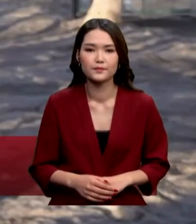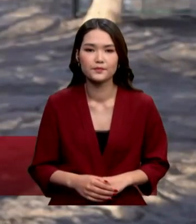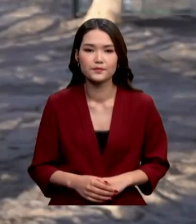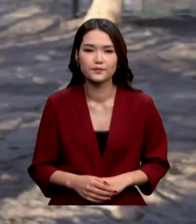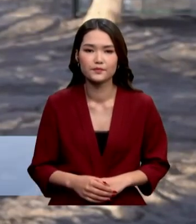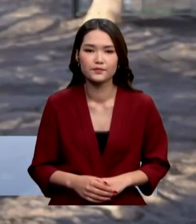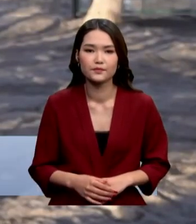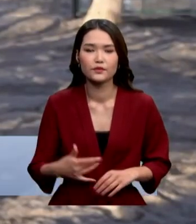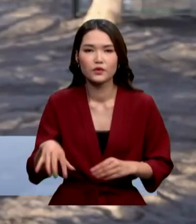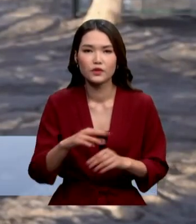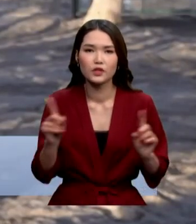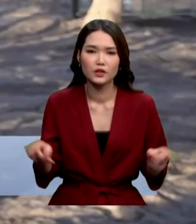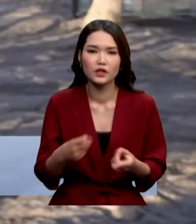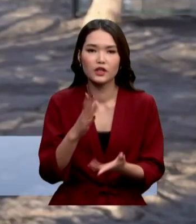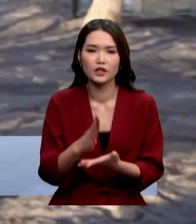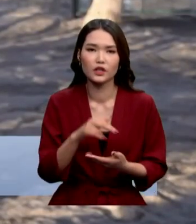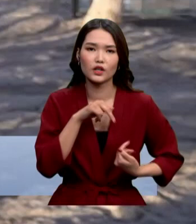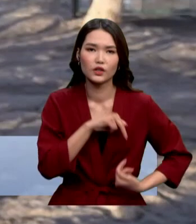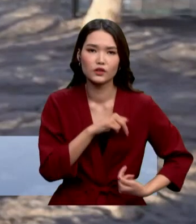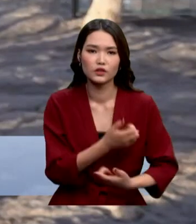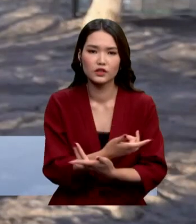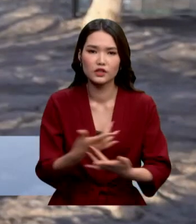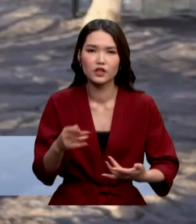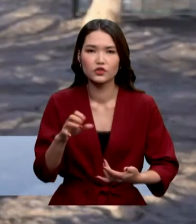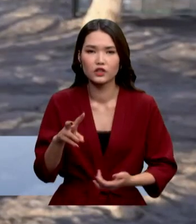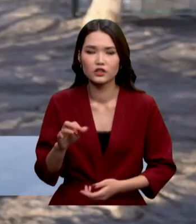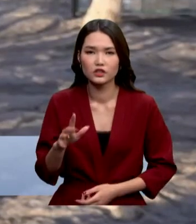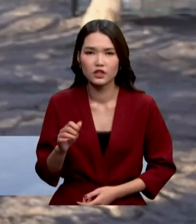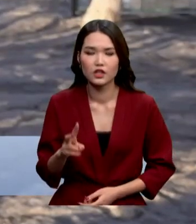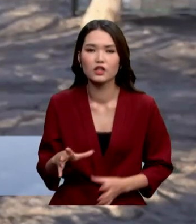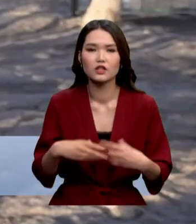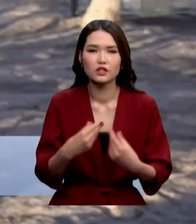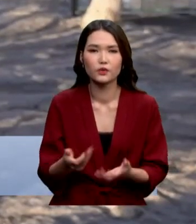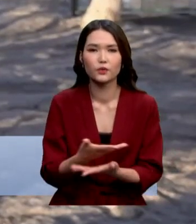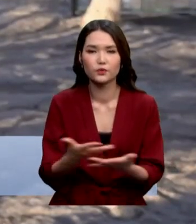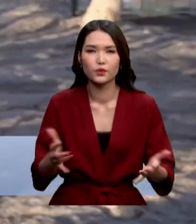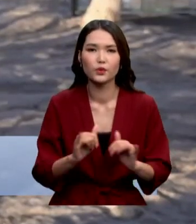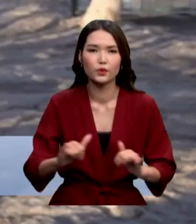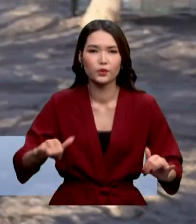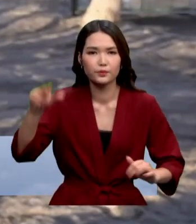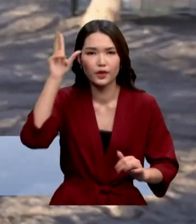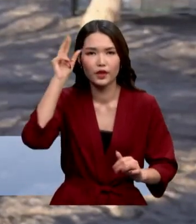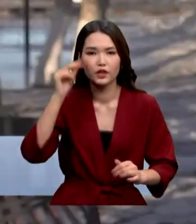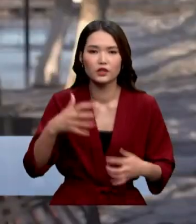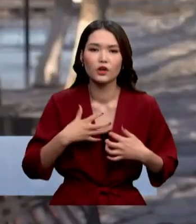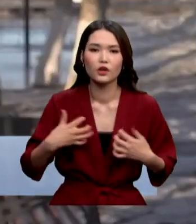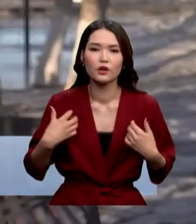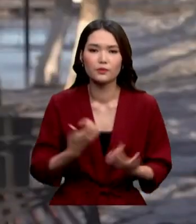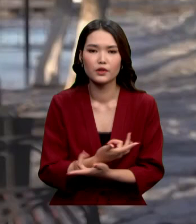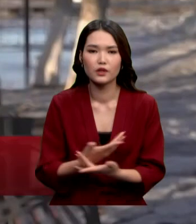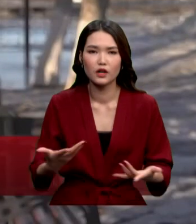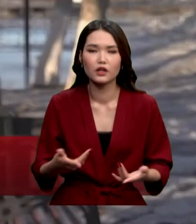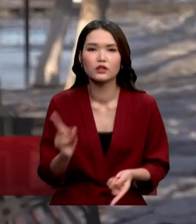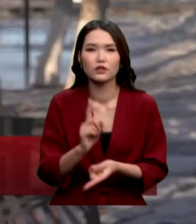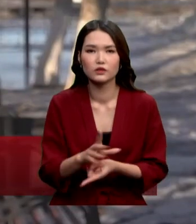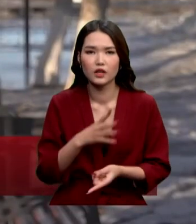Раз народ поднимает этот вопрос, а также в связи с ростом численности людей в селе и с увеличением количества поголовья скота, вопрос будет рассмотрен